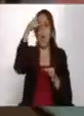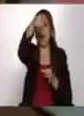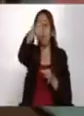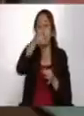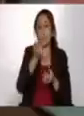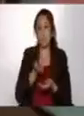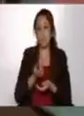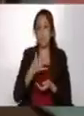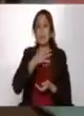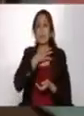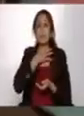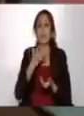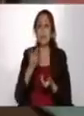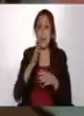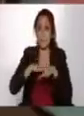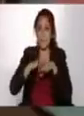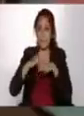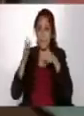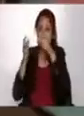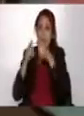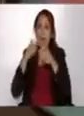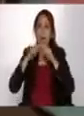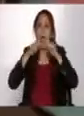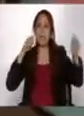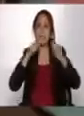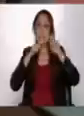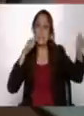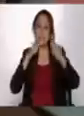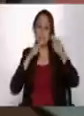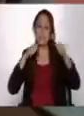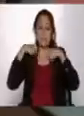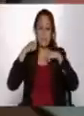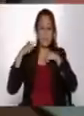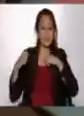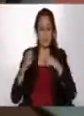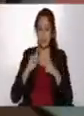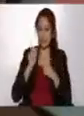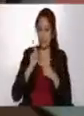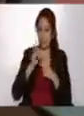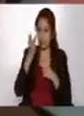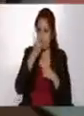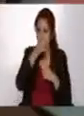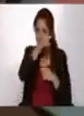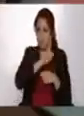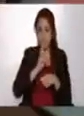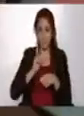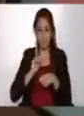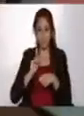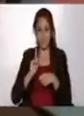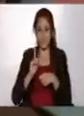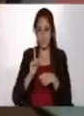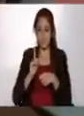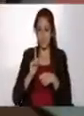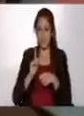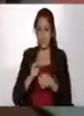قال له خنقتها ازاي؟ قال له بايدها. قال له ما لقستك انت فكته من على رقبتها، كان مين اللي شده؟ كان مين اللي شده؟ بعد احترامي ليك يا